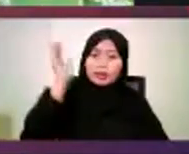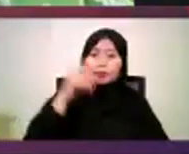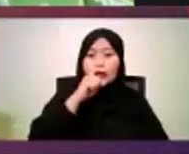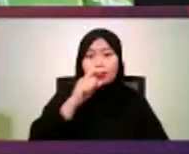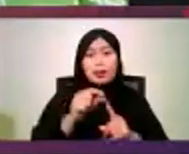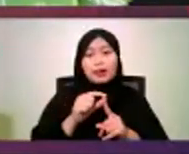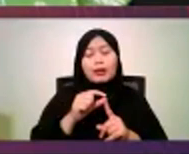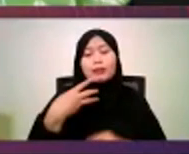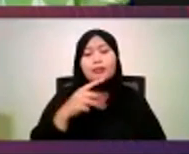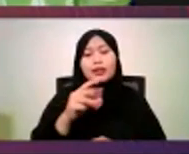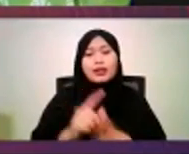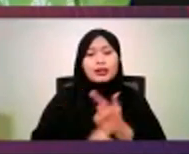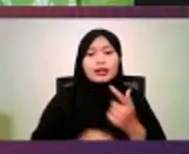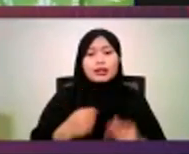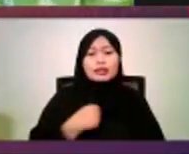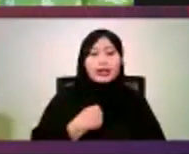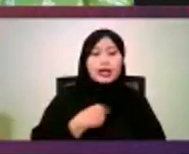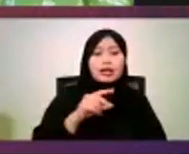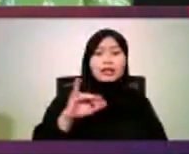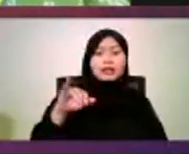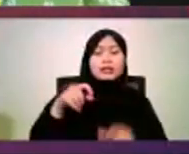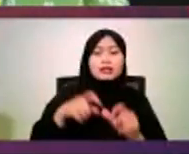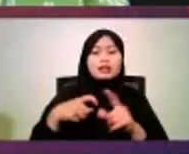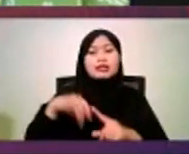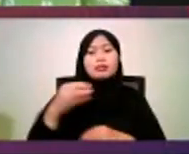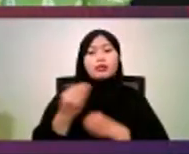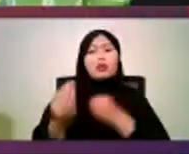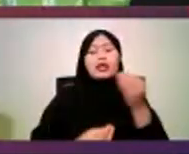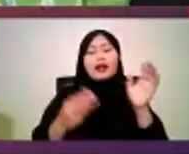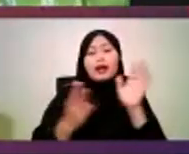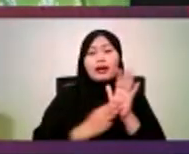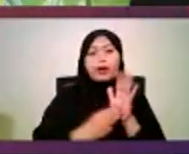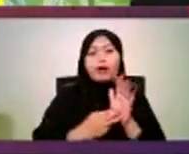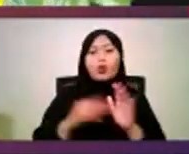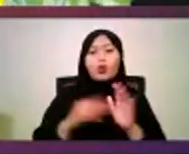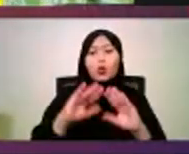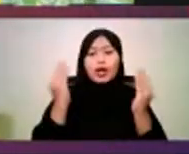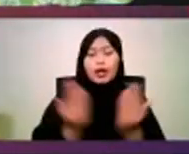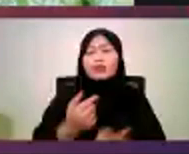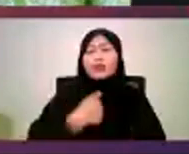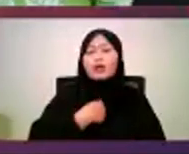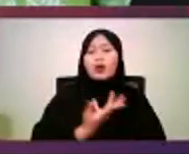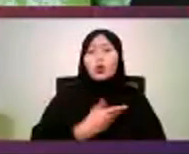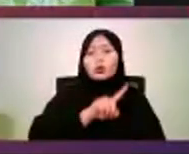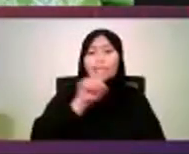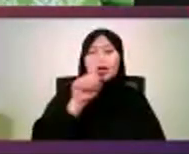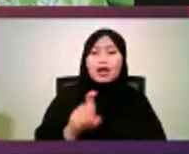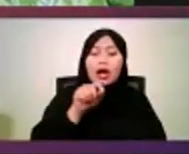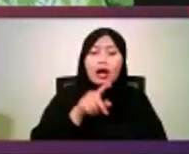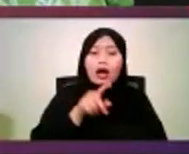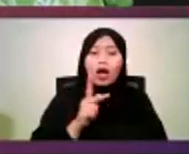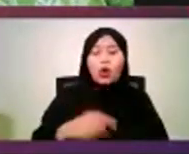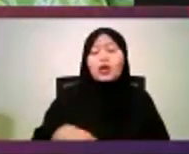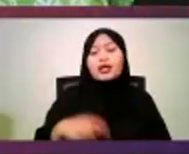saya Rizky bintang Kusuma dari perwakilan mm.ugm Saya ingin menanyakan pada saat dewan Gubernur